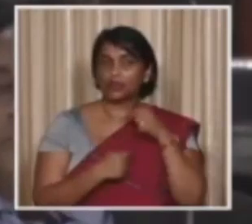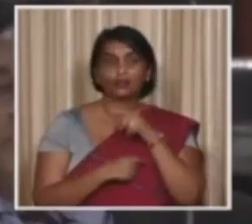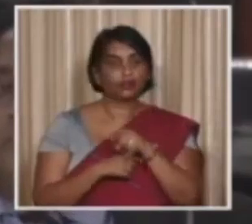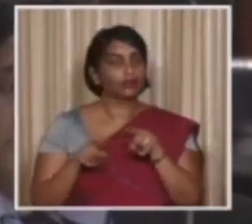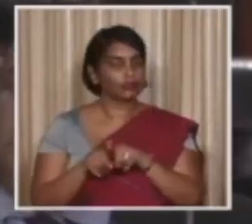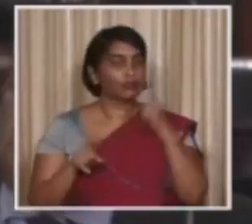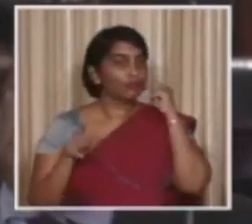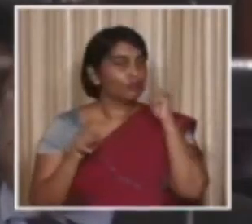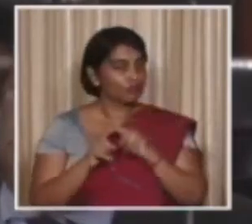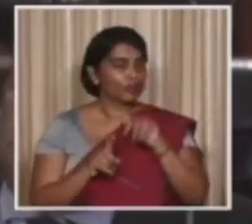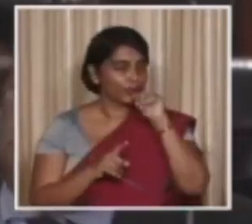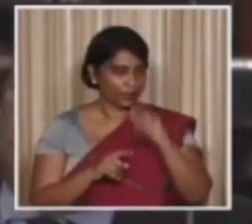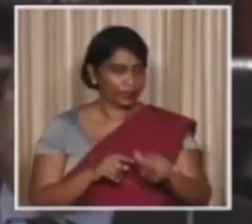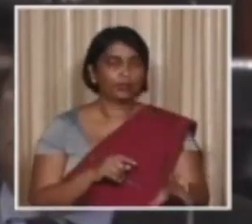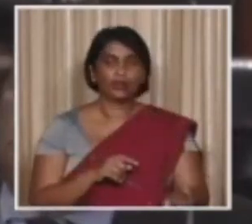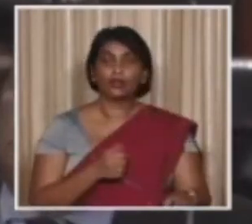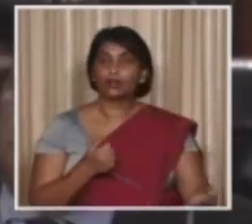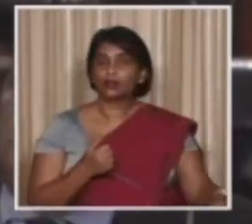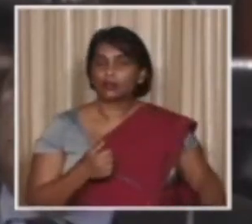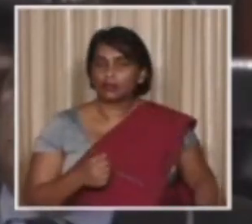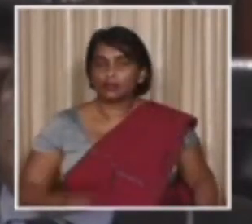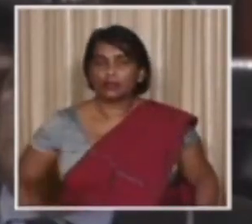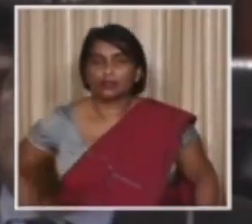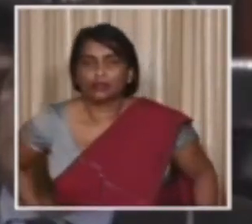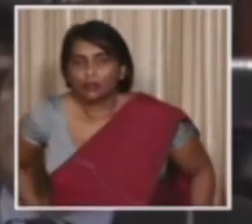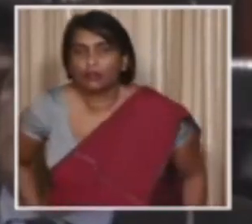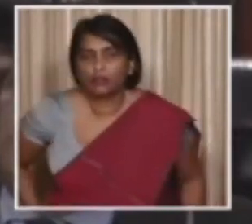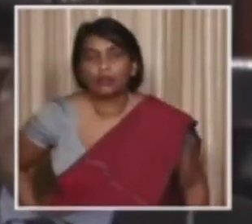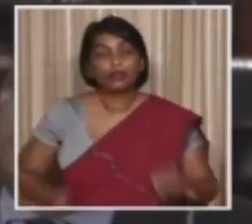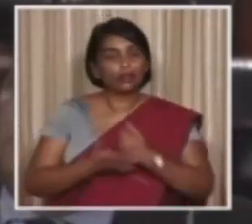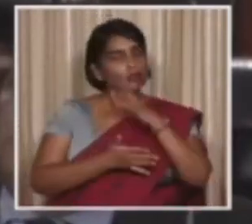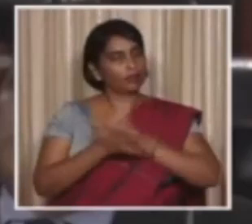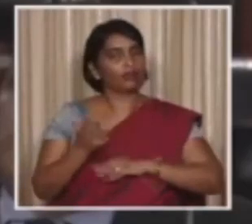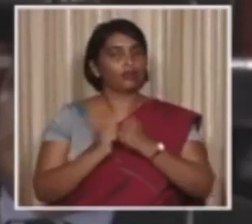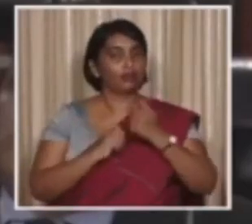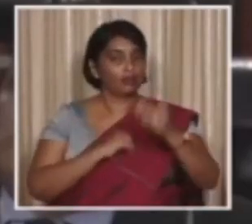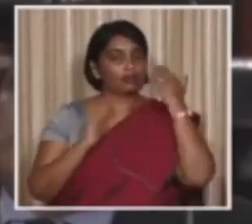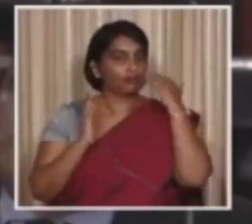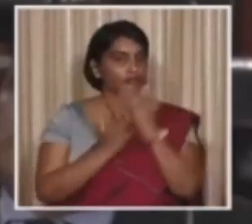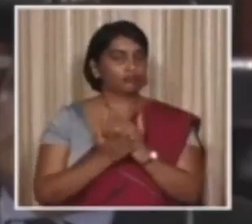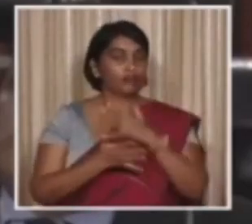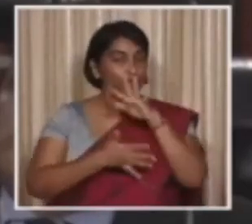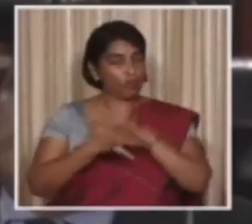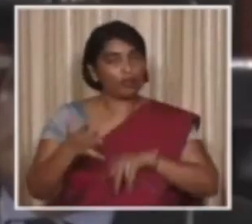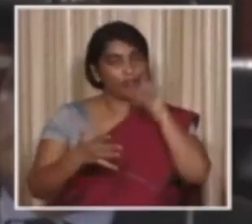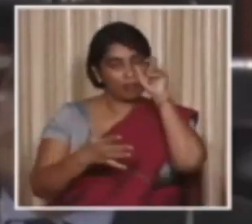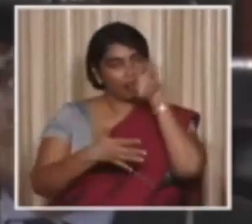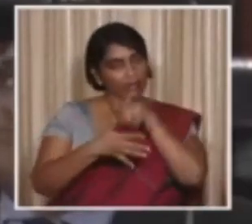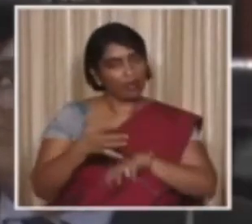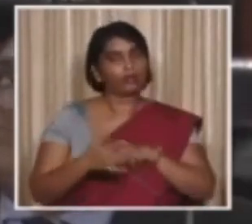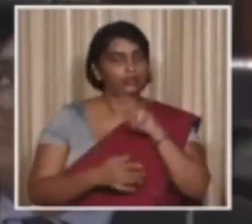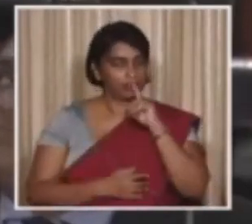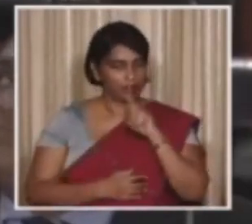ඒ සම්බන්ධයෙන් පැහැදිලිව ලිඛිතව සංවේදී අවශ්‍ය සමය ලිඛිතව ඒ අවශ්‍ය කාරණාව කොලයක් බලාගෙන නිවැරදිව මම ප්‍රකාශ